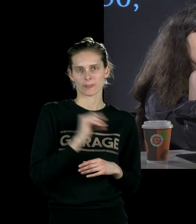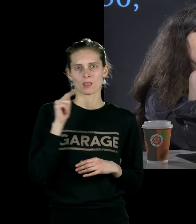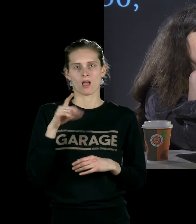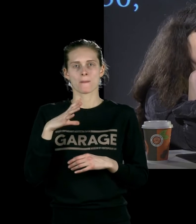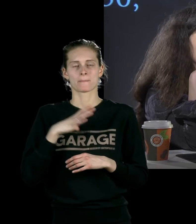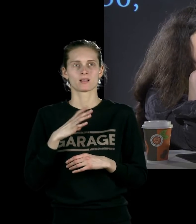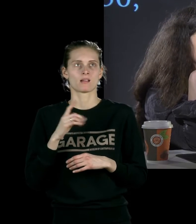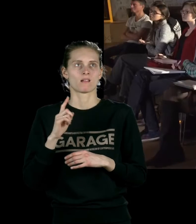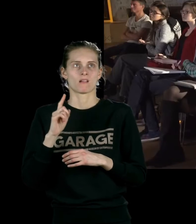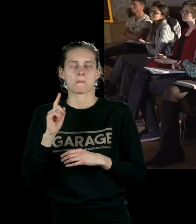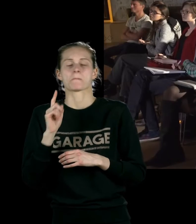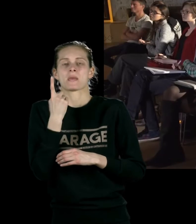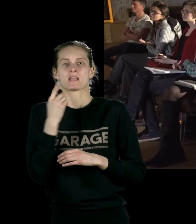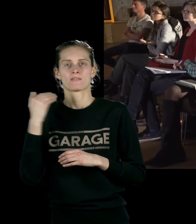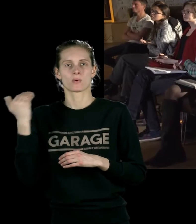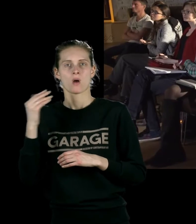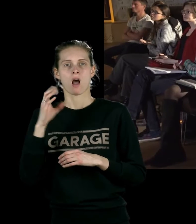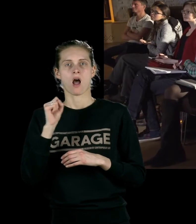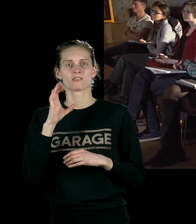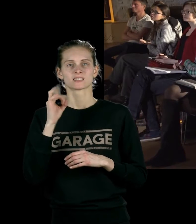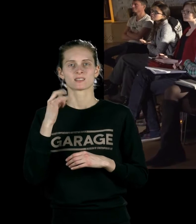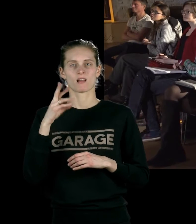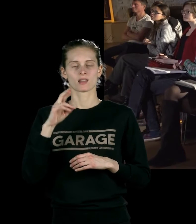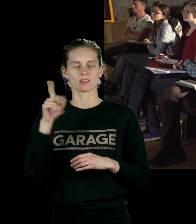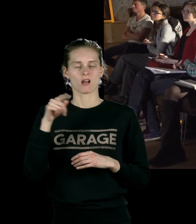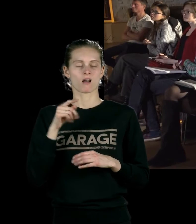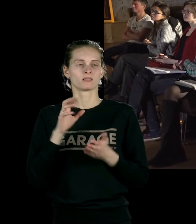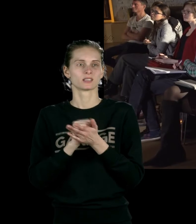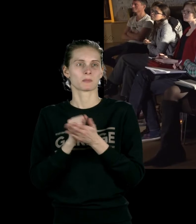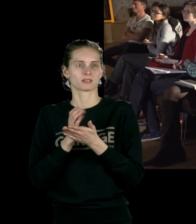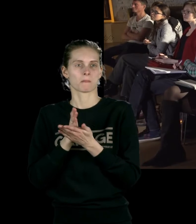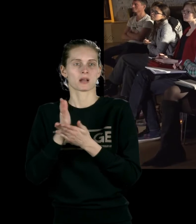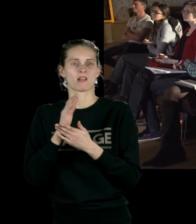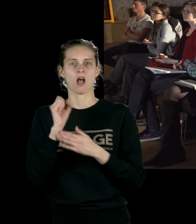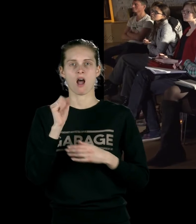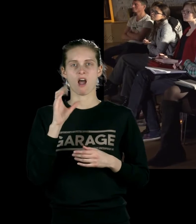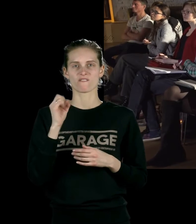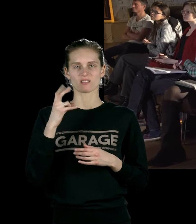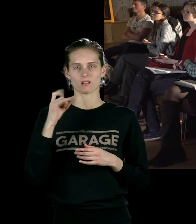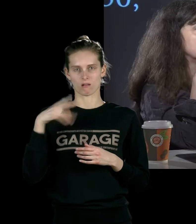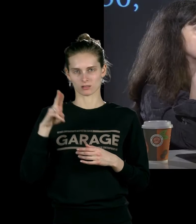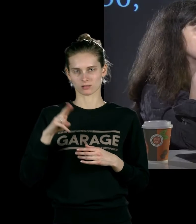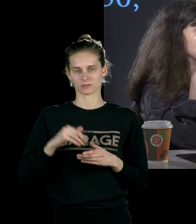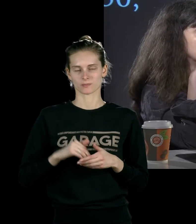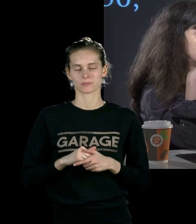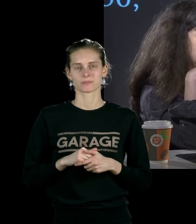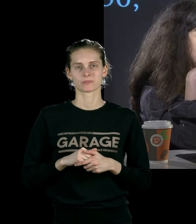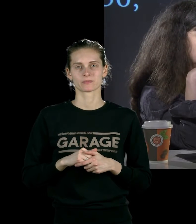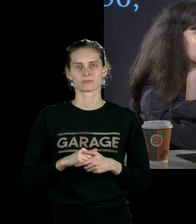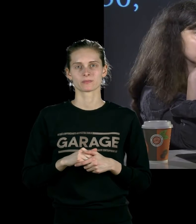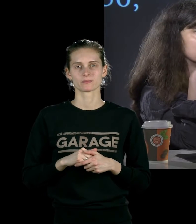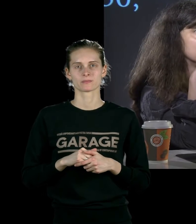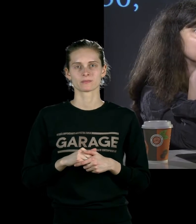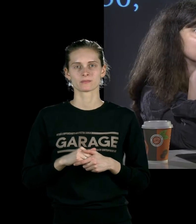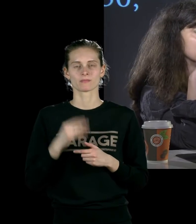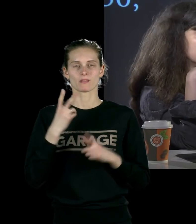авангардистов, и который отчасти, видимо, был учителем для молодого Фрэнсиса Бэкона. Вот эта картина Роя де Маэстро,